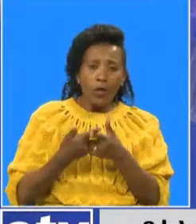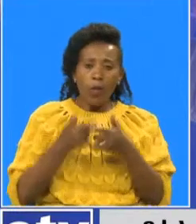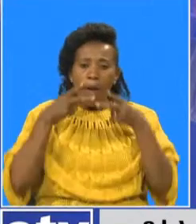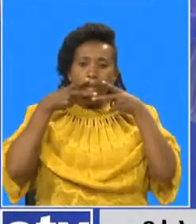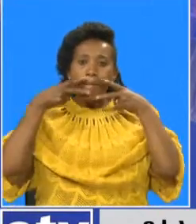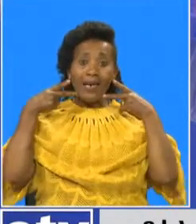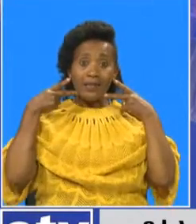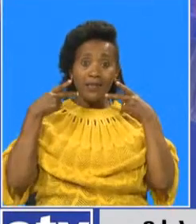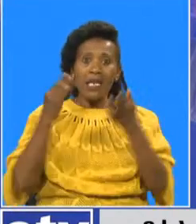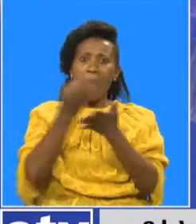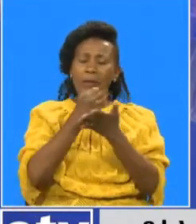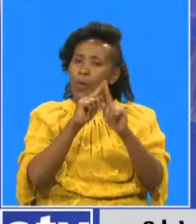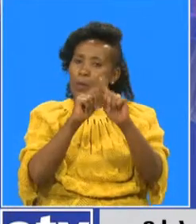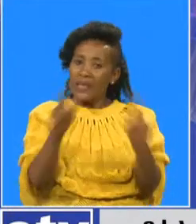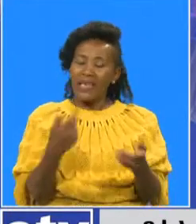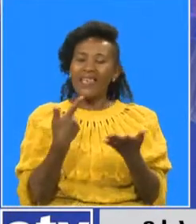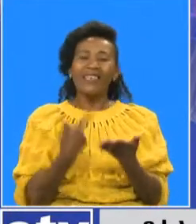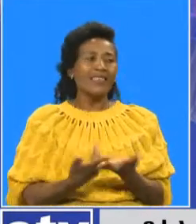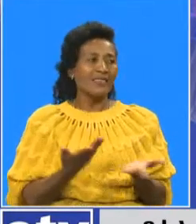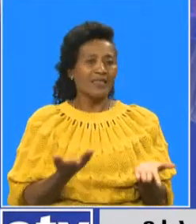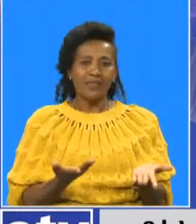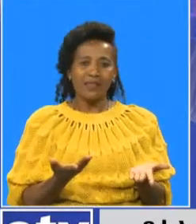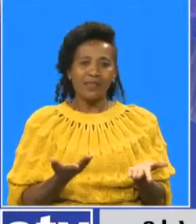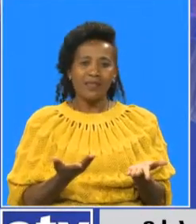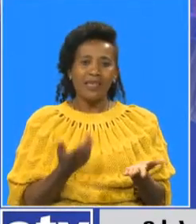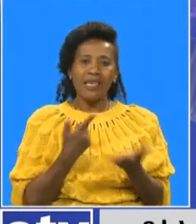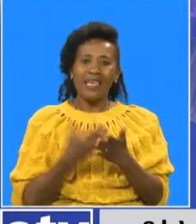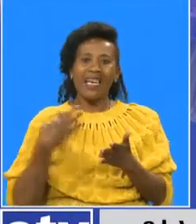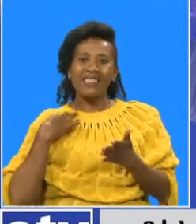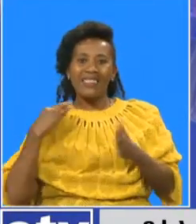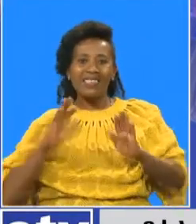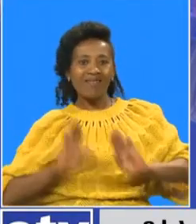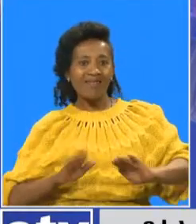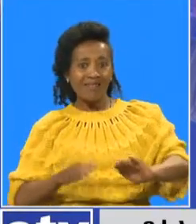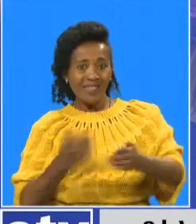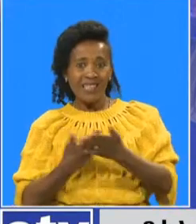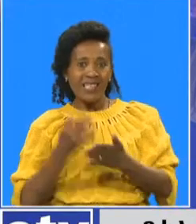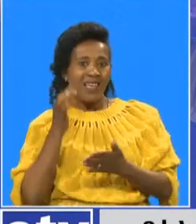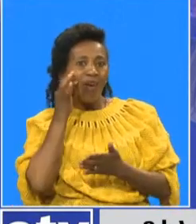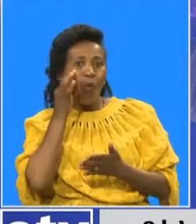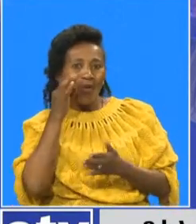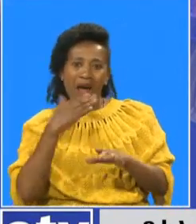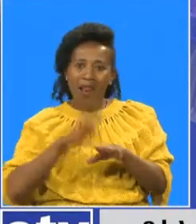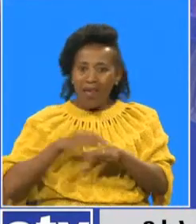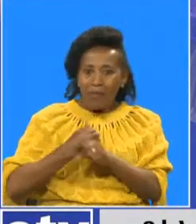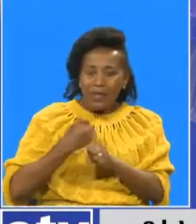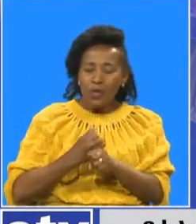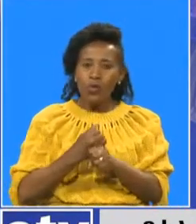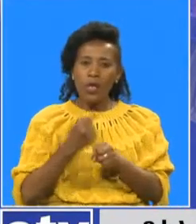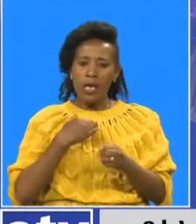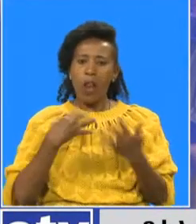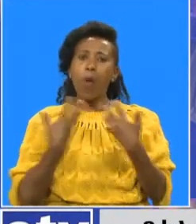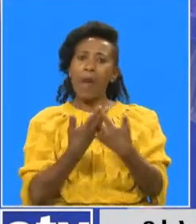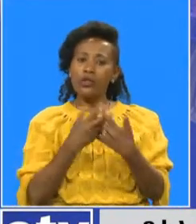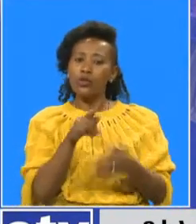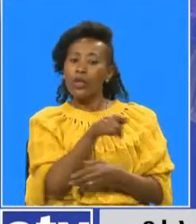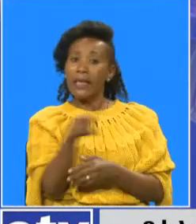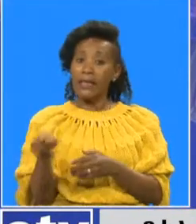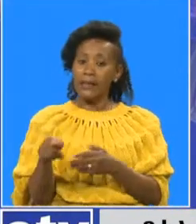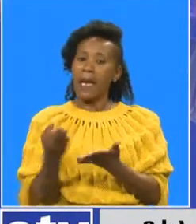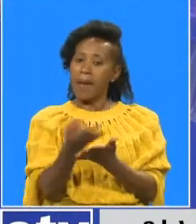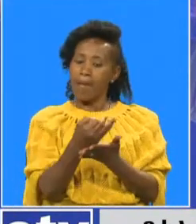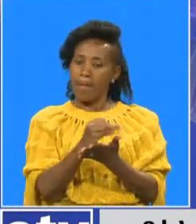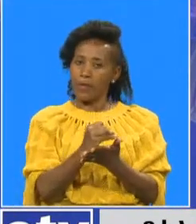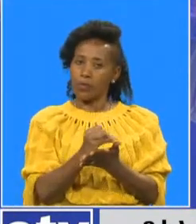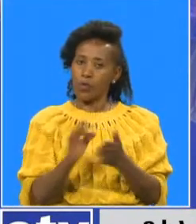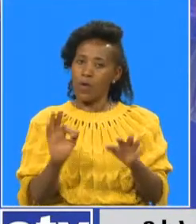ማስክ ሊያመርቱ የሚችሉ በተለይ እነዚህ የጋርመንት እና ቴክስታይል ሌዘር ላይ የነበሩ ያለው ማሽናቸው ለዛ